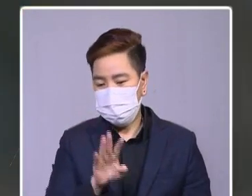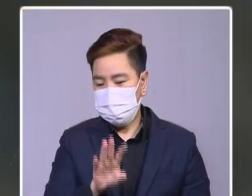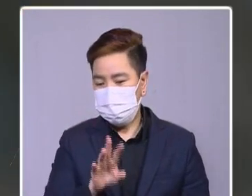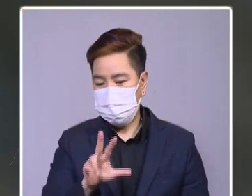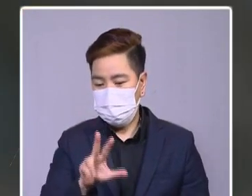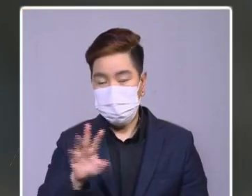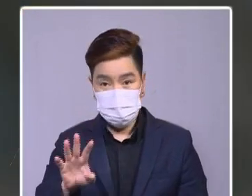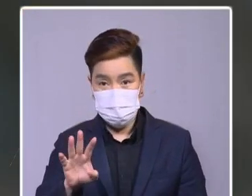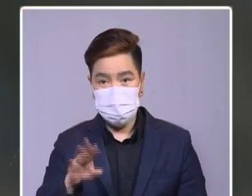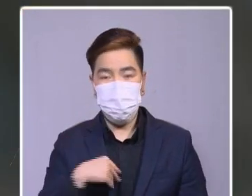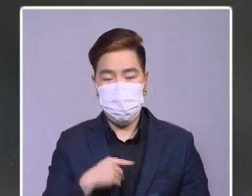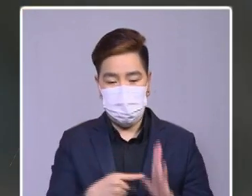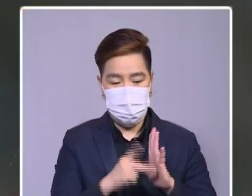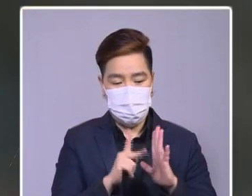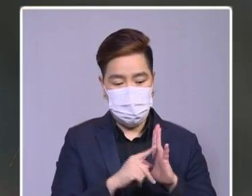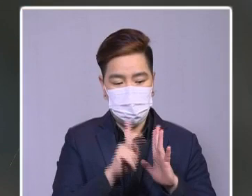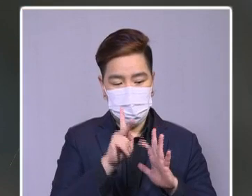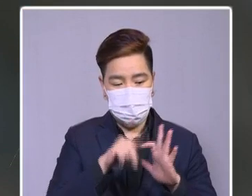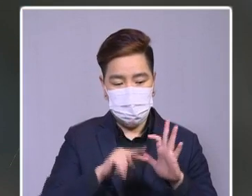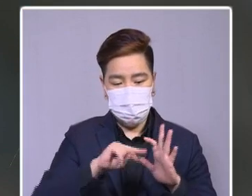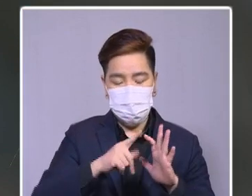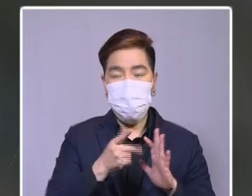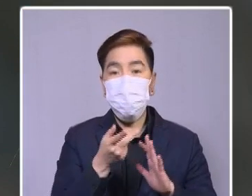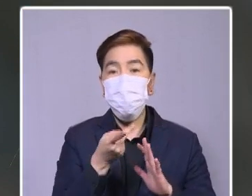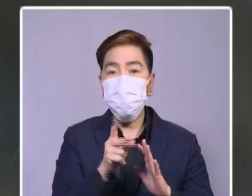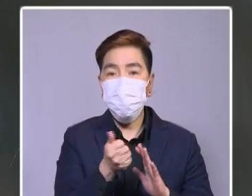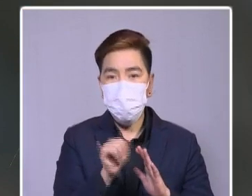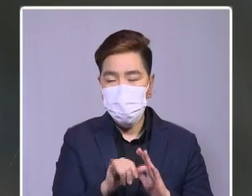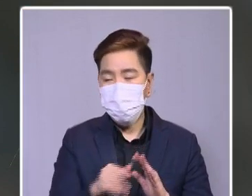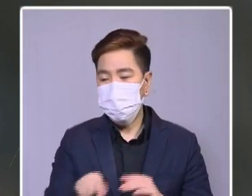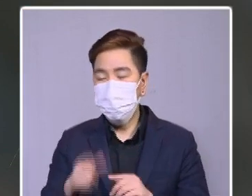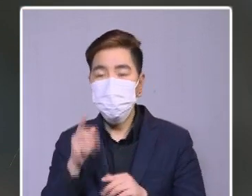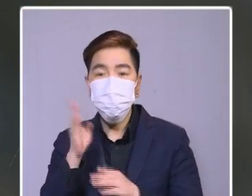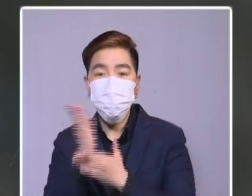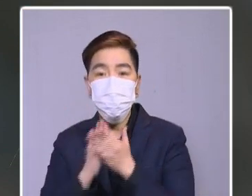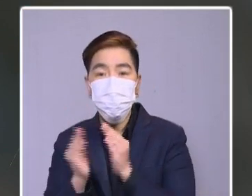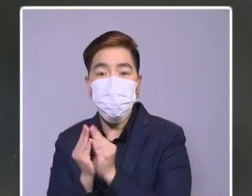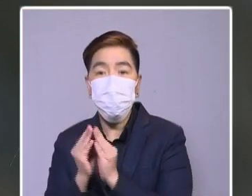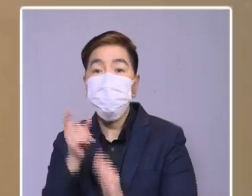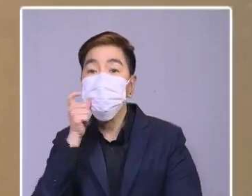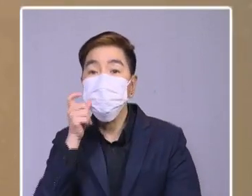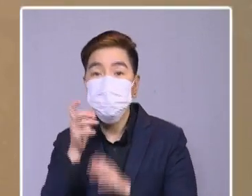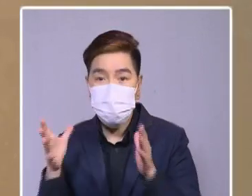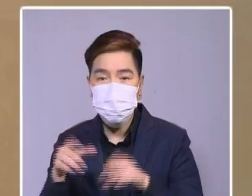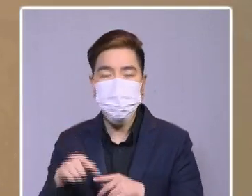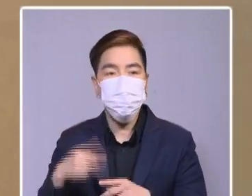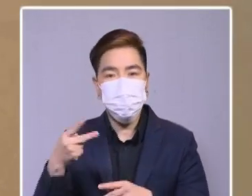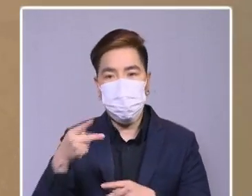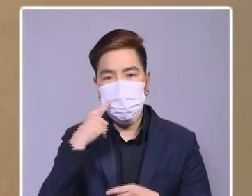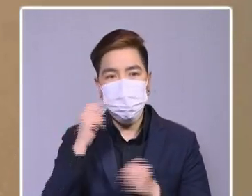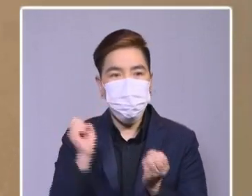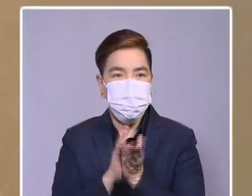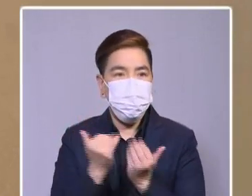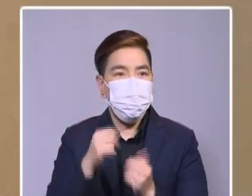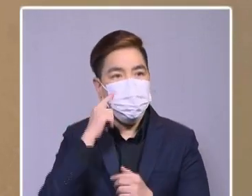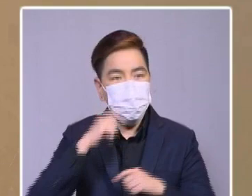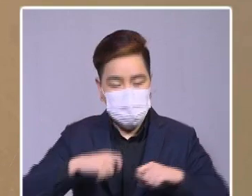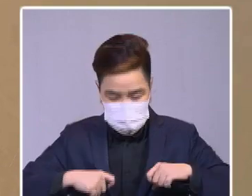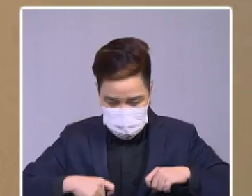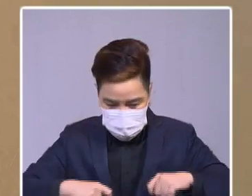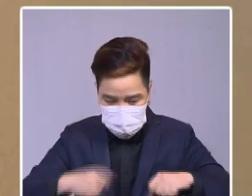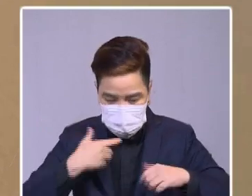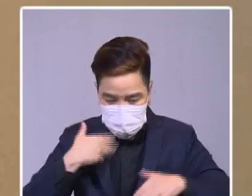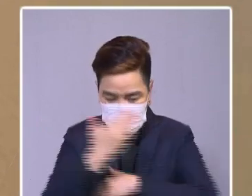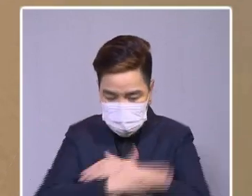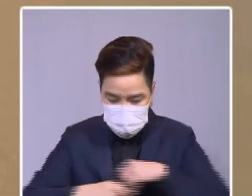ชุมทางแก่งคอยชุมทางบัวใหญ่ชุมทางแก่งคอยโดยจากการลงพื้นที่ตรวจสอบความเสียหายเบื้องต้นค่ะไปเจอ